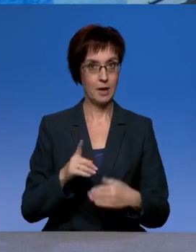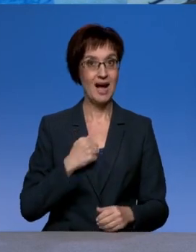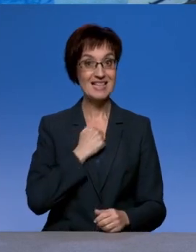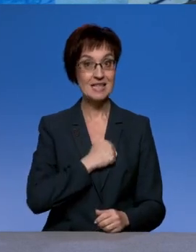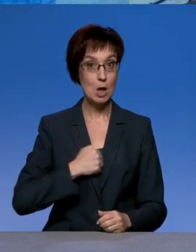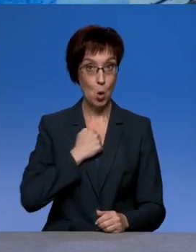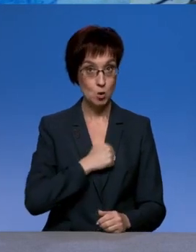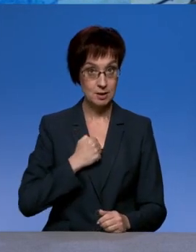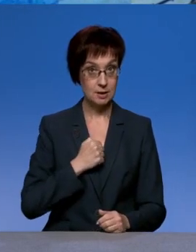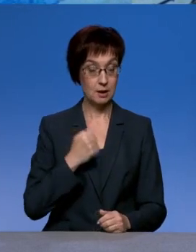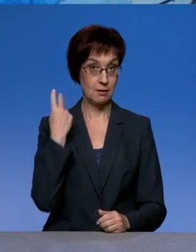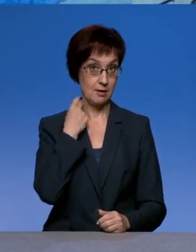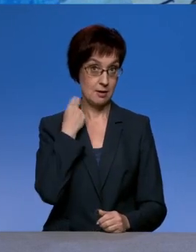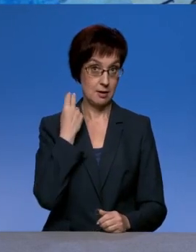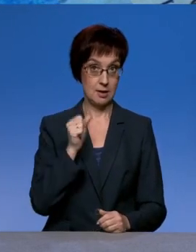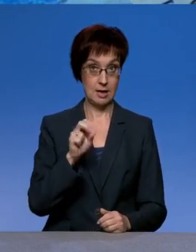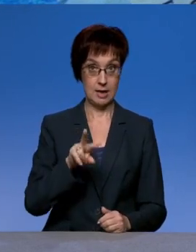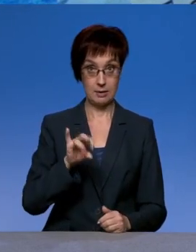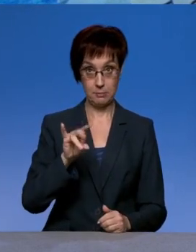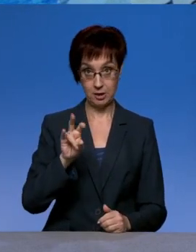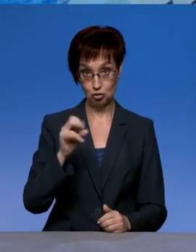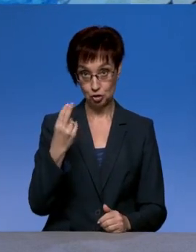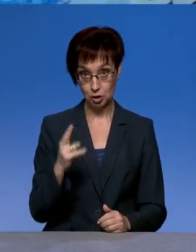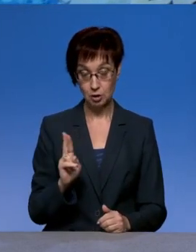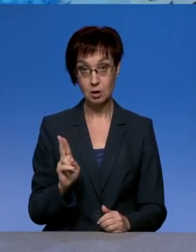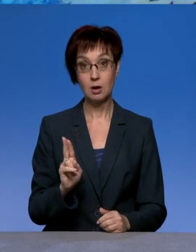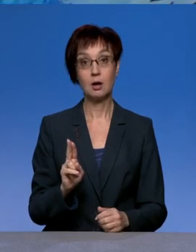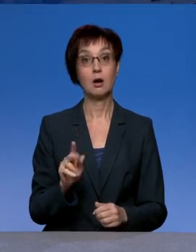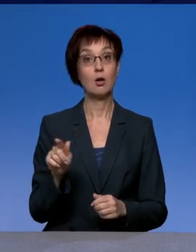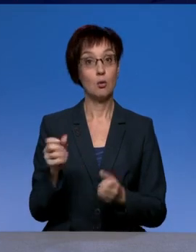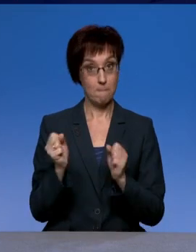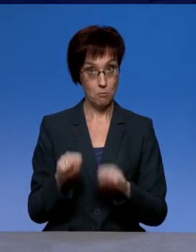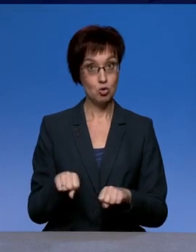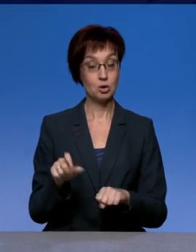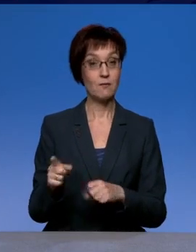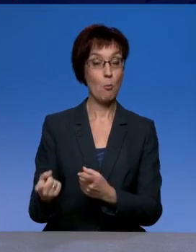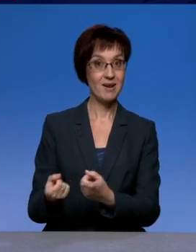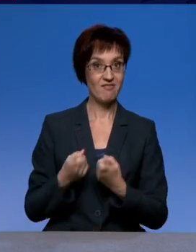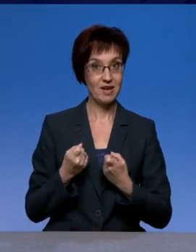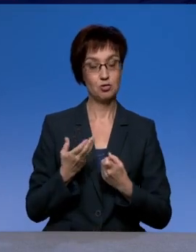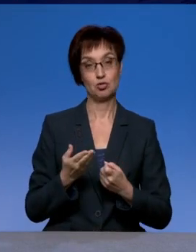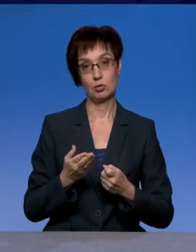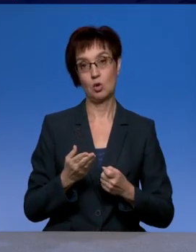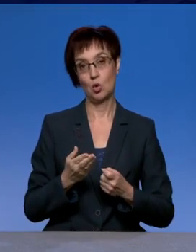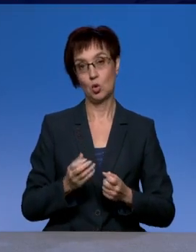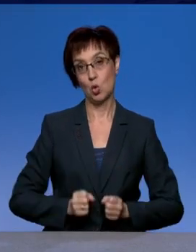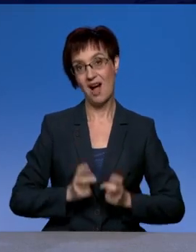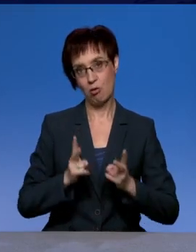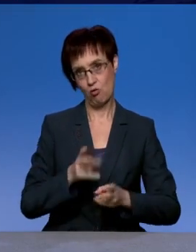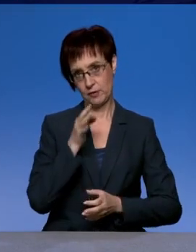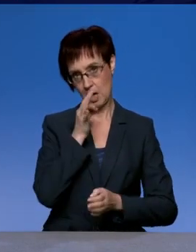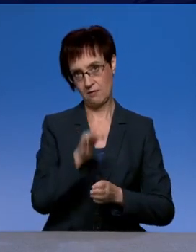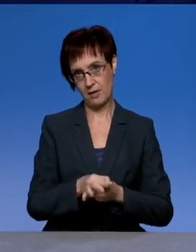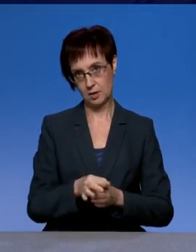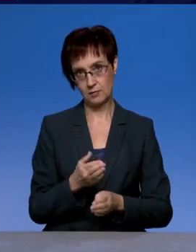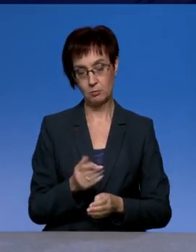в законе, потому что именно в таком случае человек может быть привлечен к уголовной ответственности, потому что это означает, что он уже был